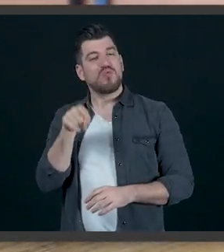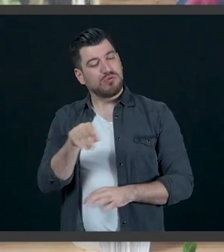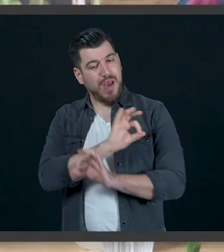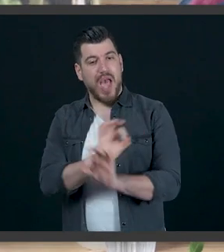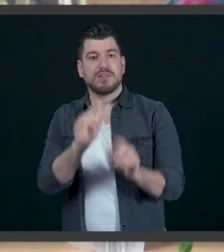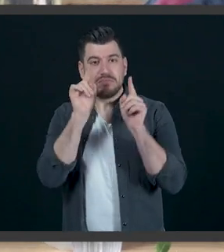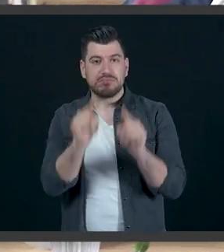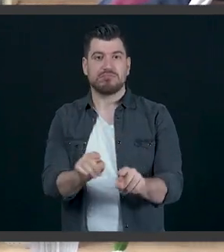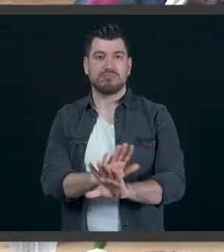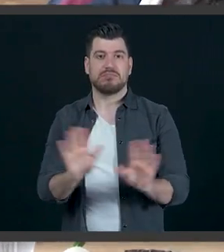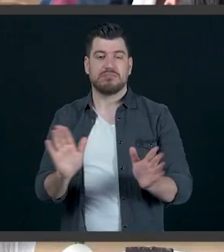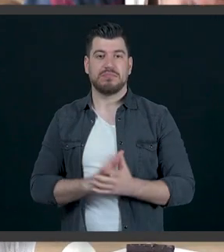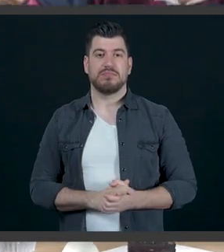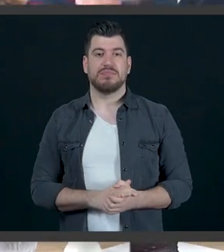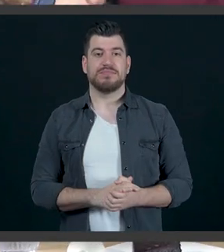της.